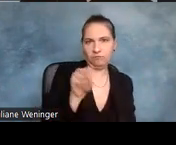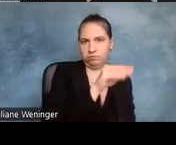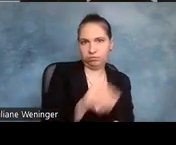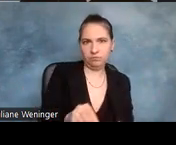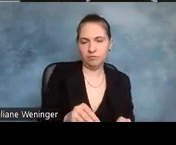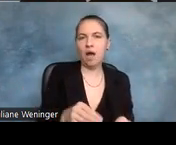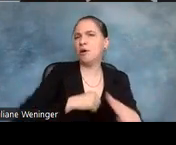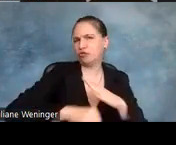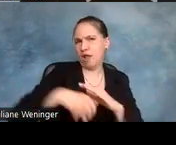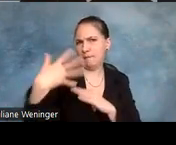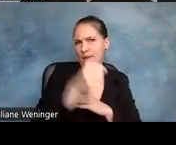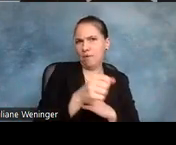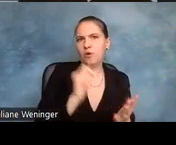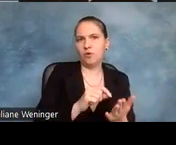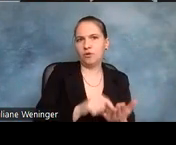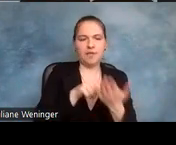keine Zahl draufsteht.